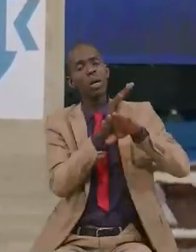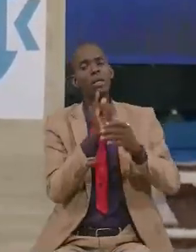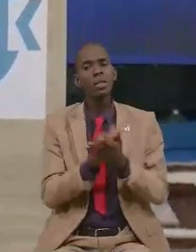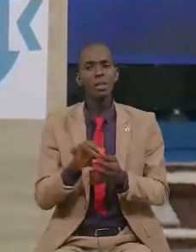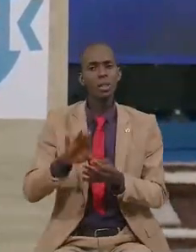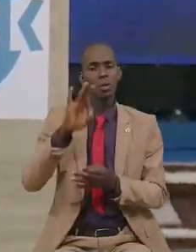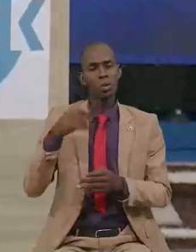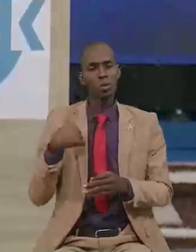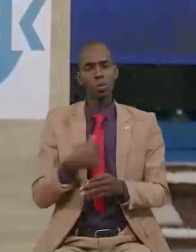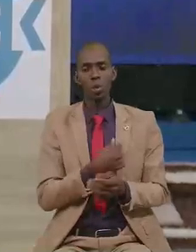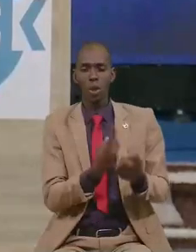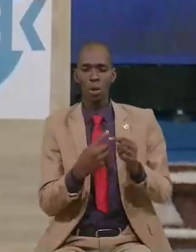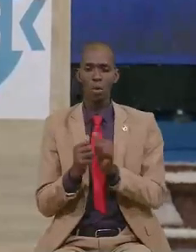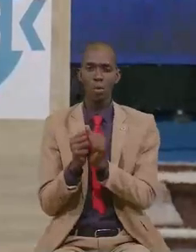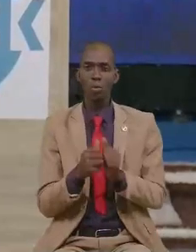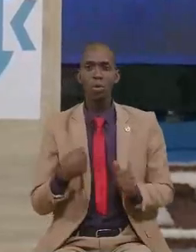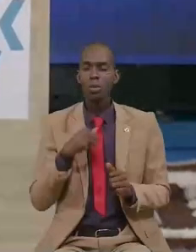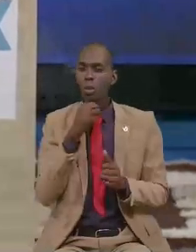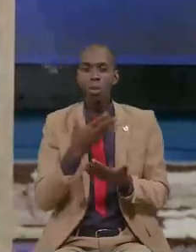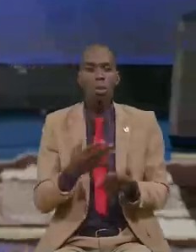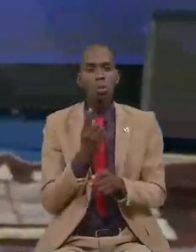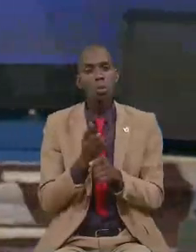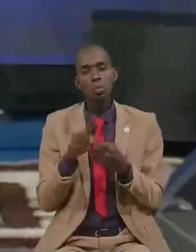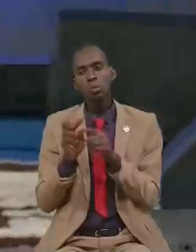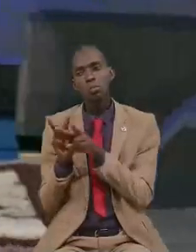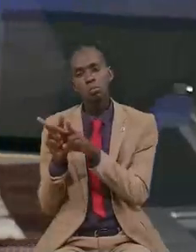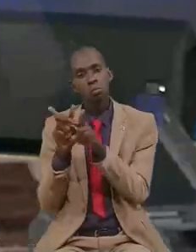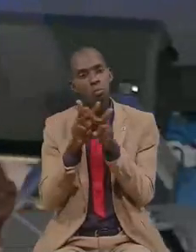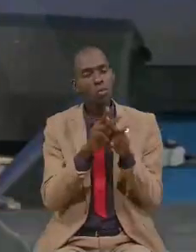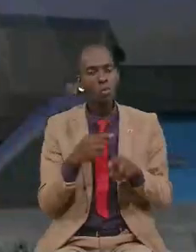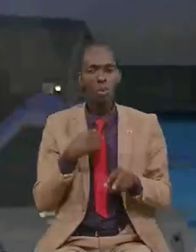venons. Nous sommes pas là comme des spectateurs.